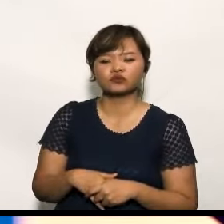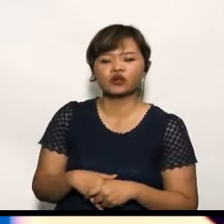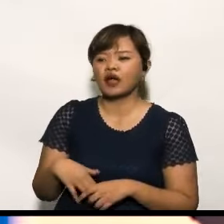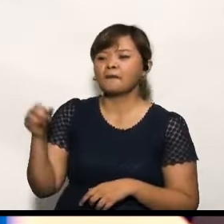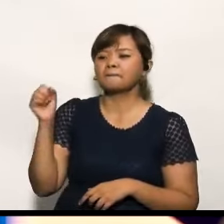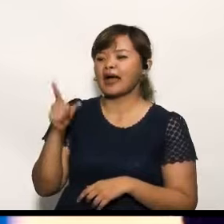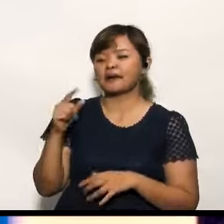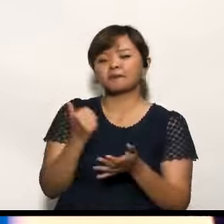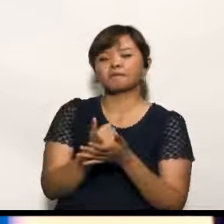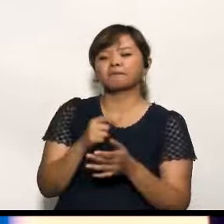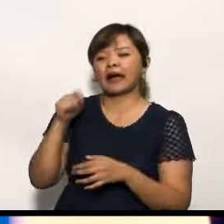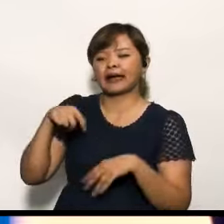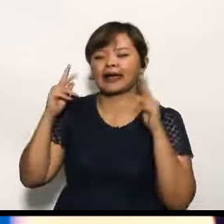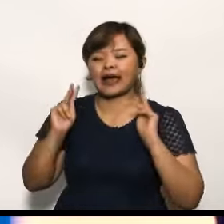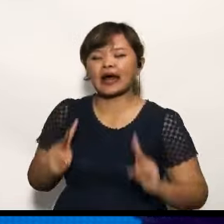karakter saudara.